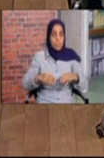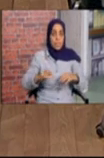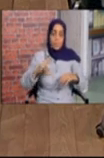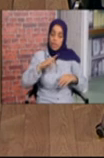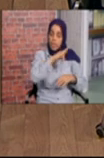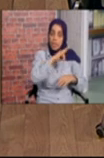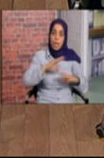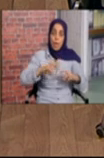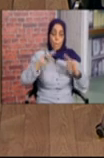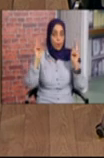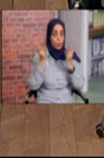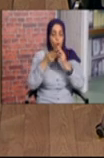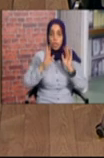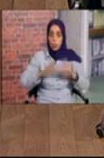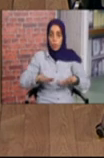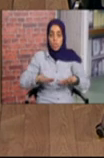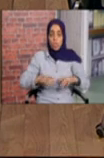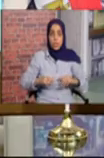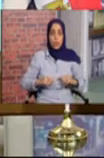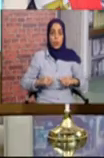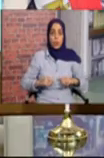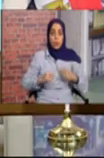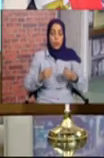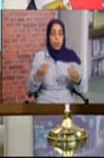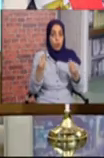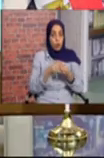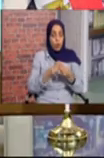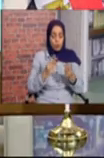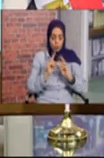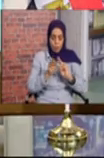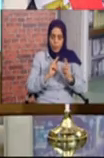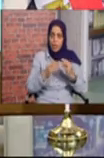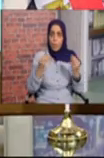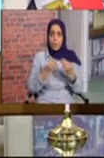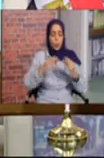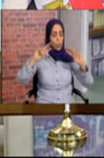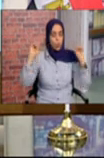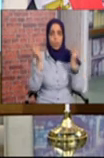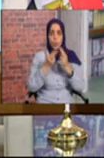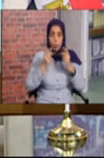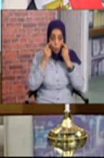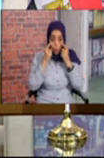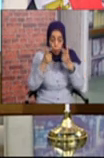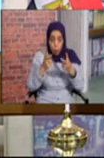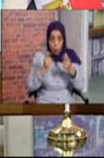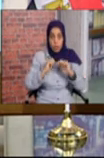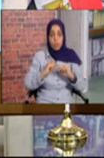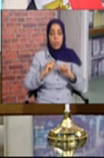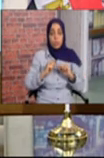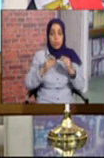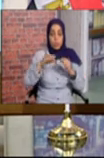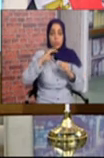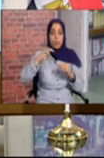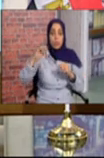جميلة جدا ومفتوحة دلوقتي وفي علاقات متبادلة بين جميع الدول والرؤى تمام يعني الرئيس